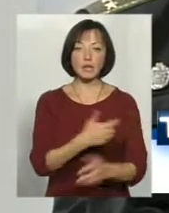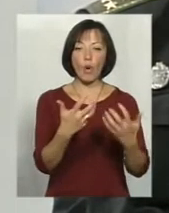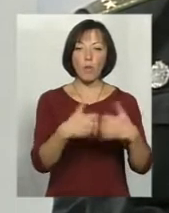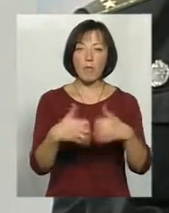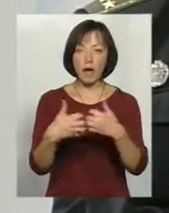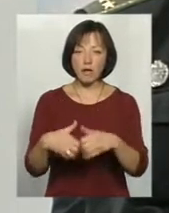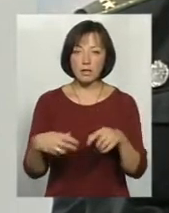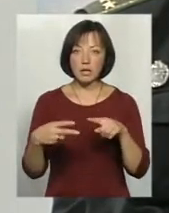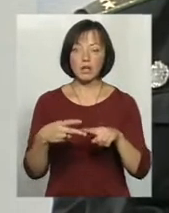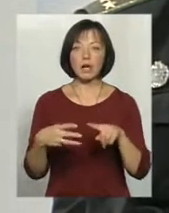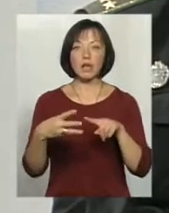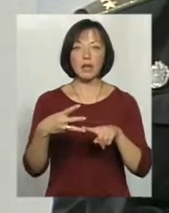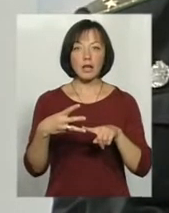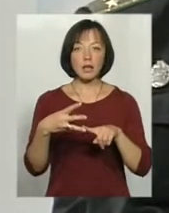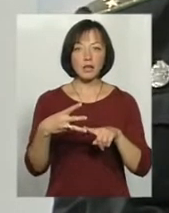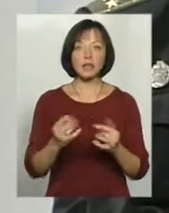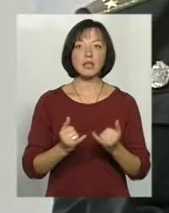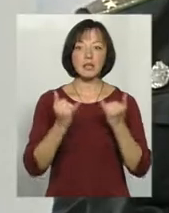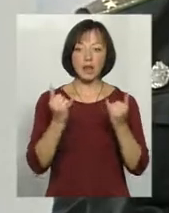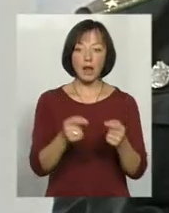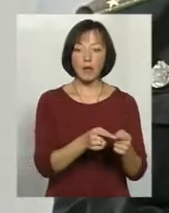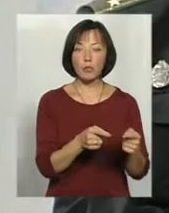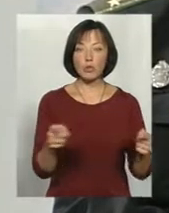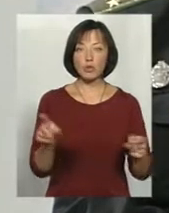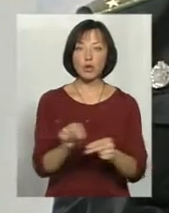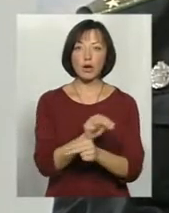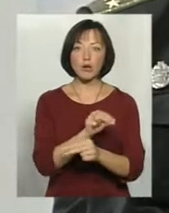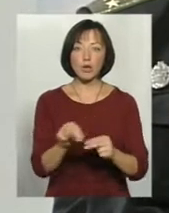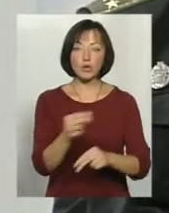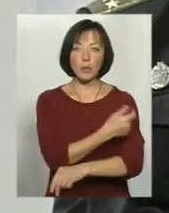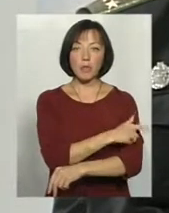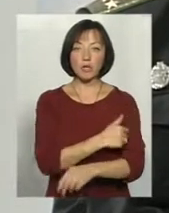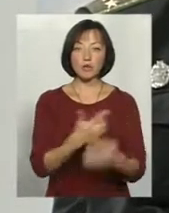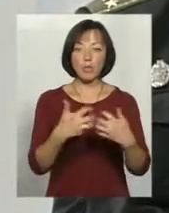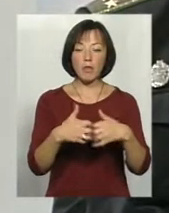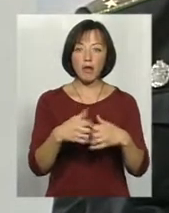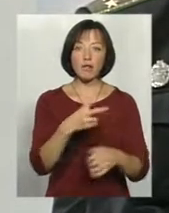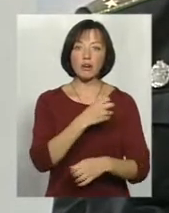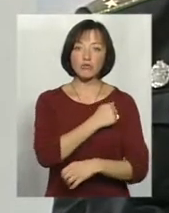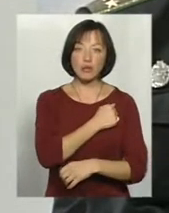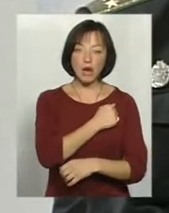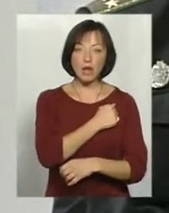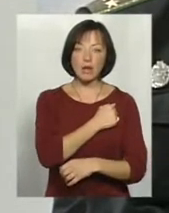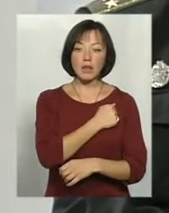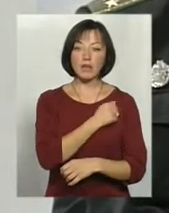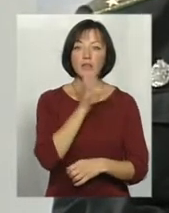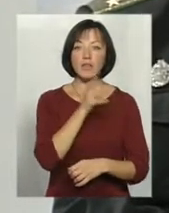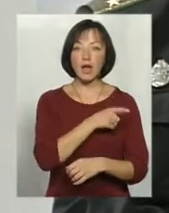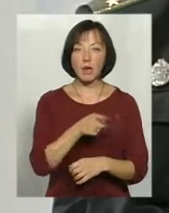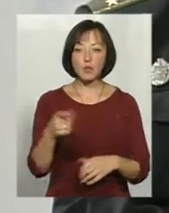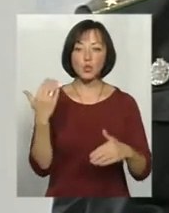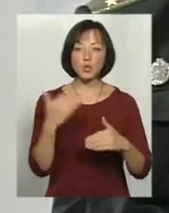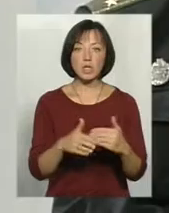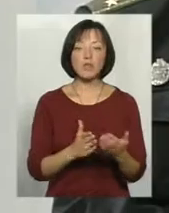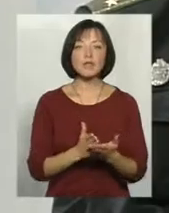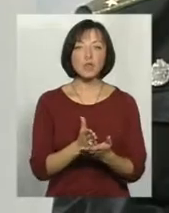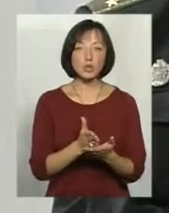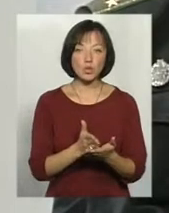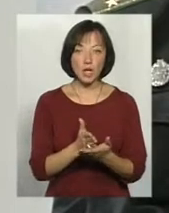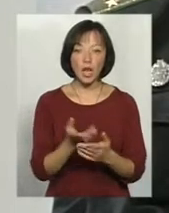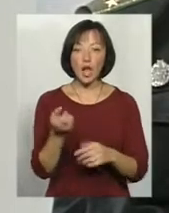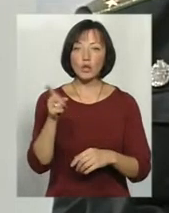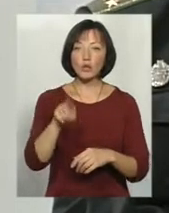два. І третє, для поточного ремонту медичного обладнання, яке, на жаль, вже значний термін відслужило.